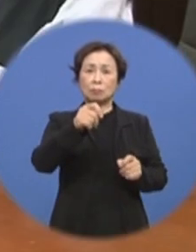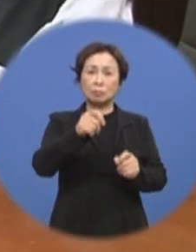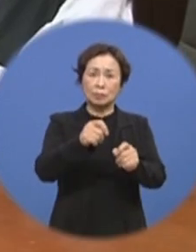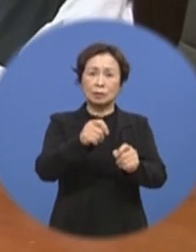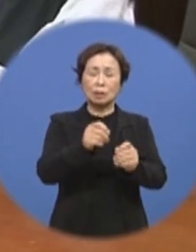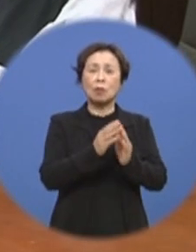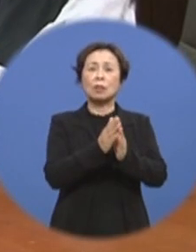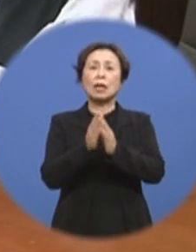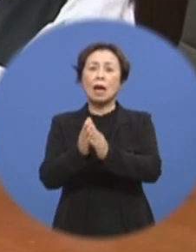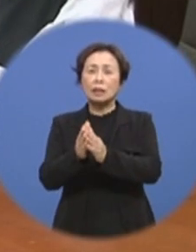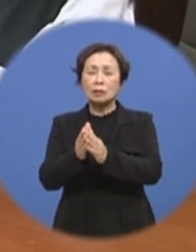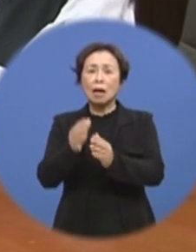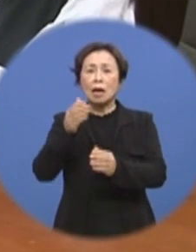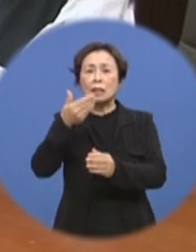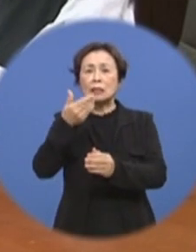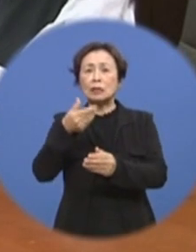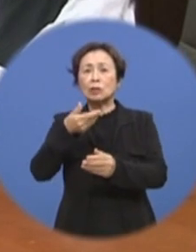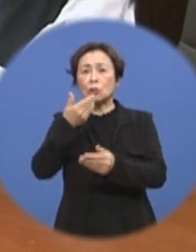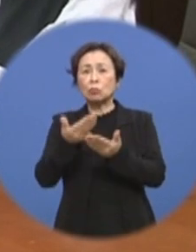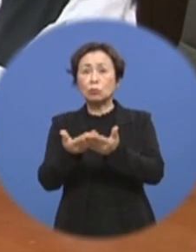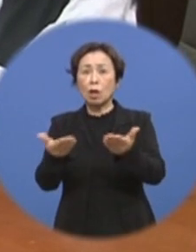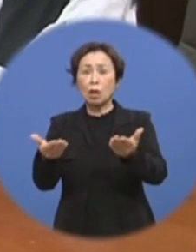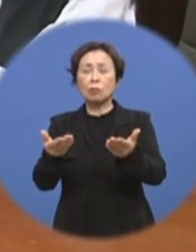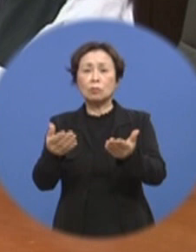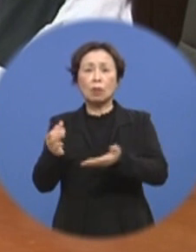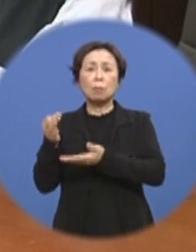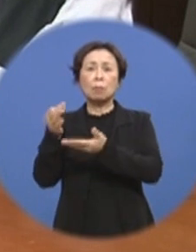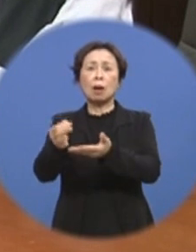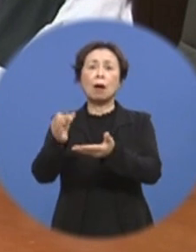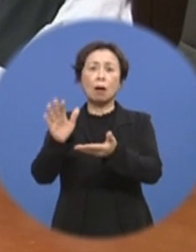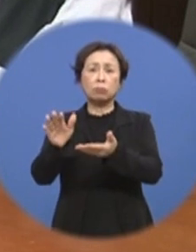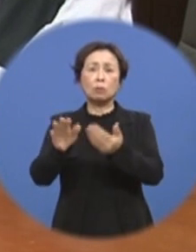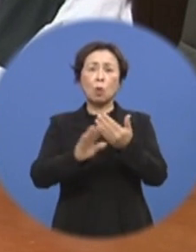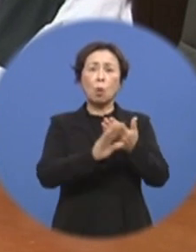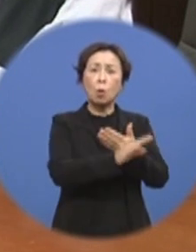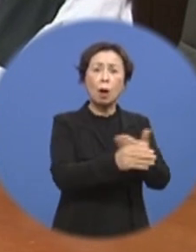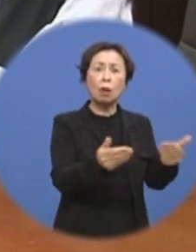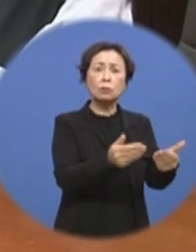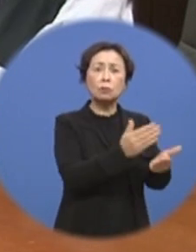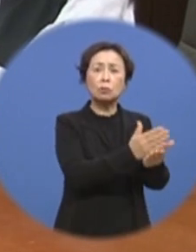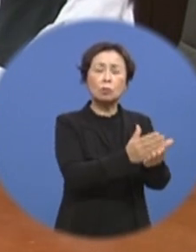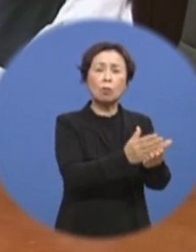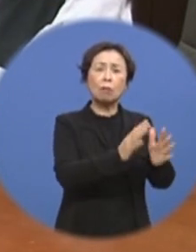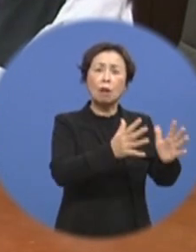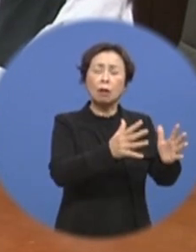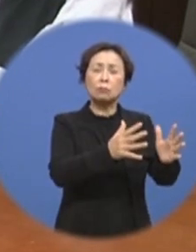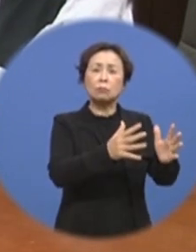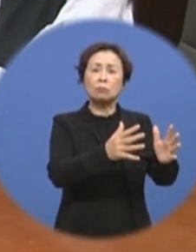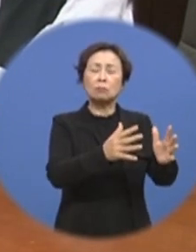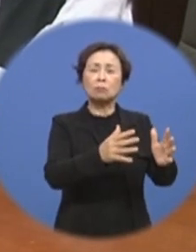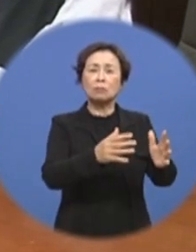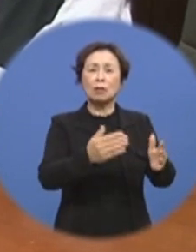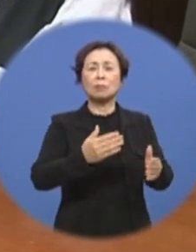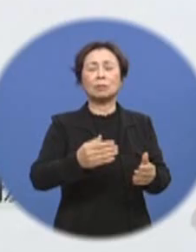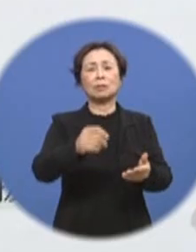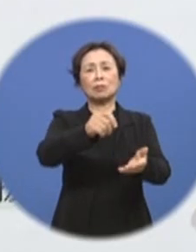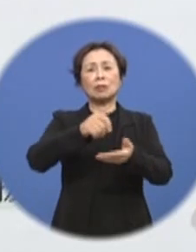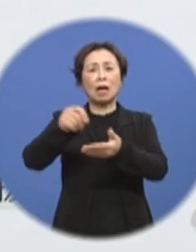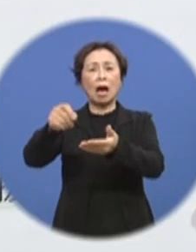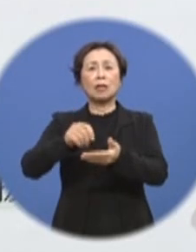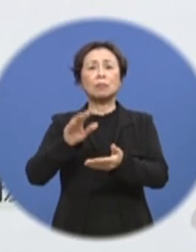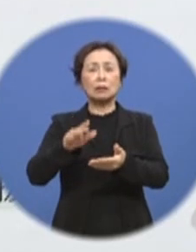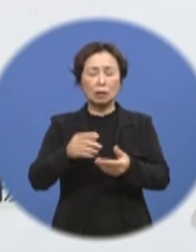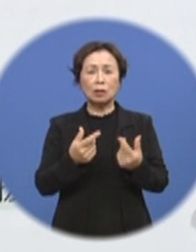お金が出るのに他んとこでないというねあの議論があるんですがちゃんと県議会にそれは上程をしていて